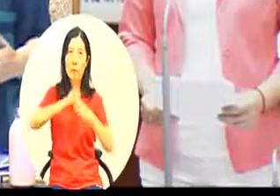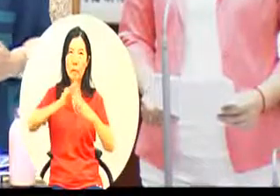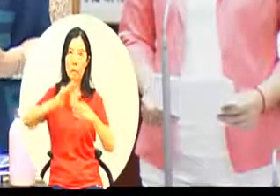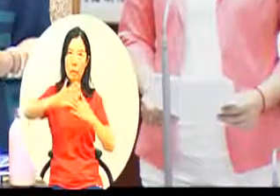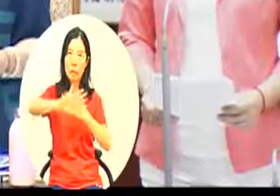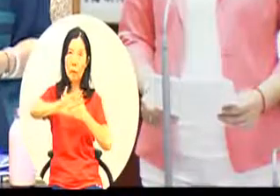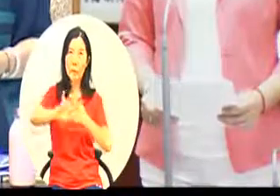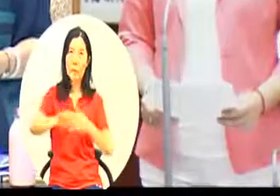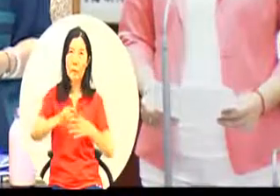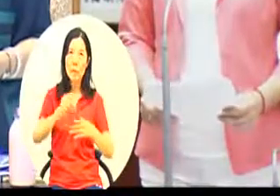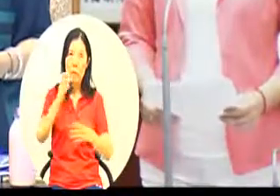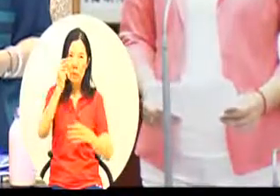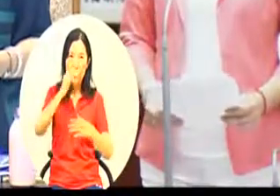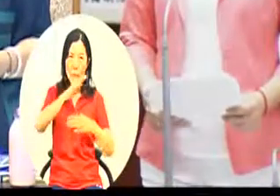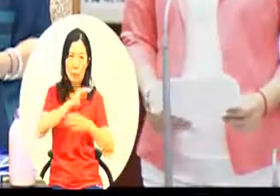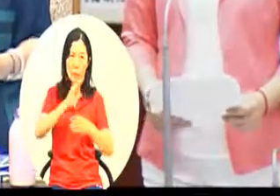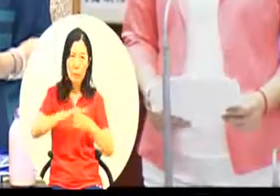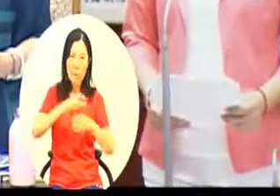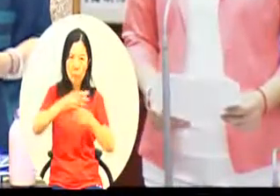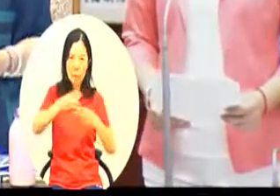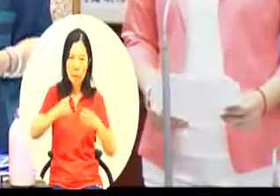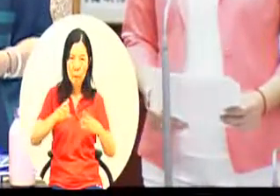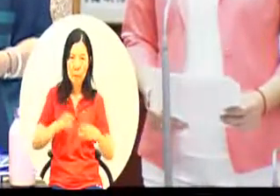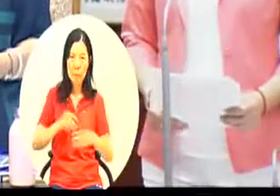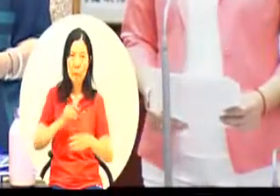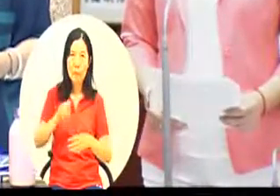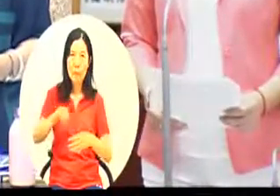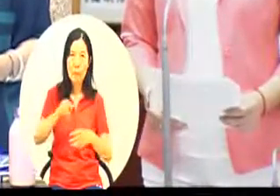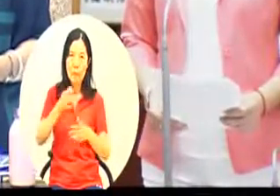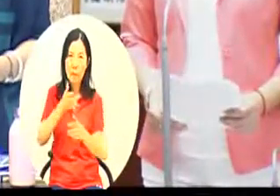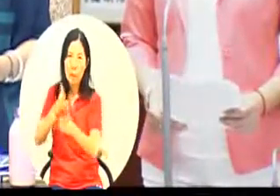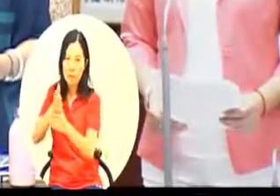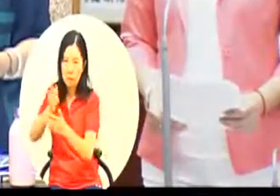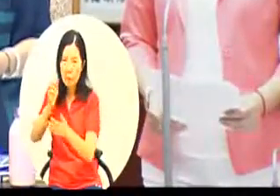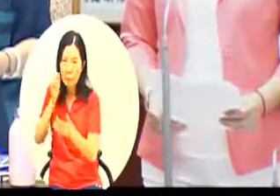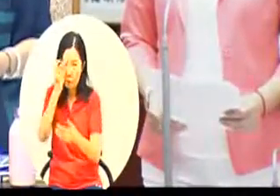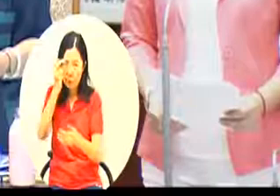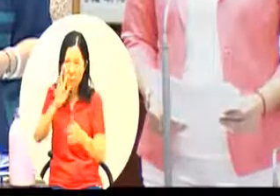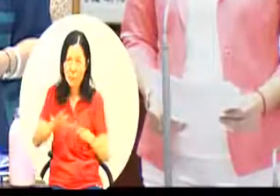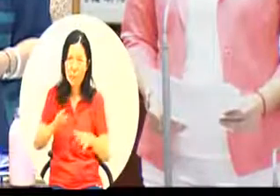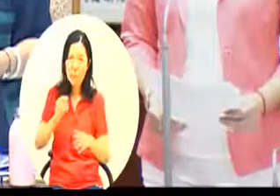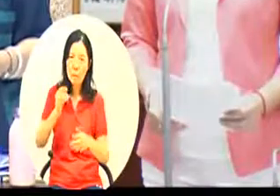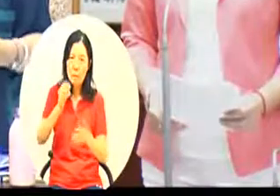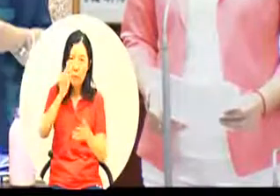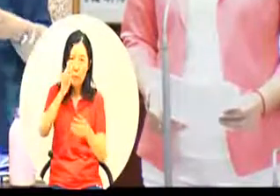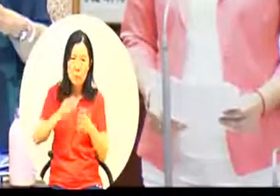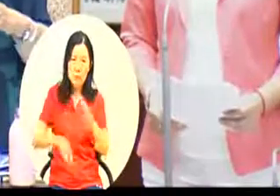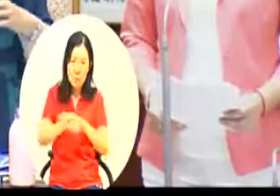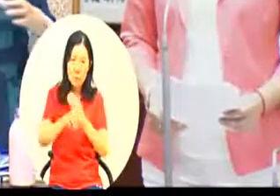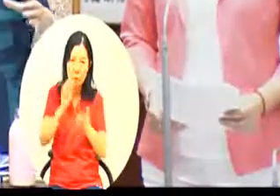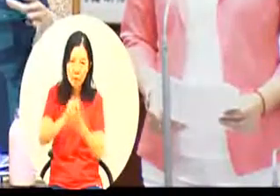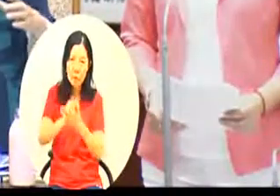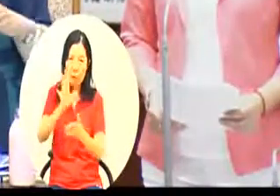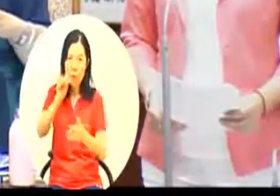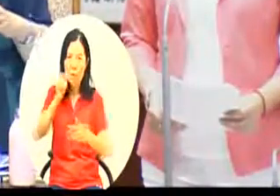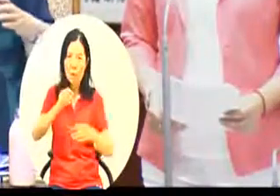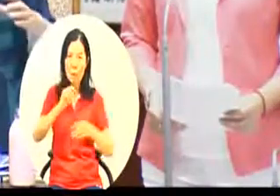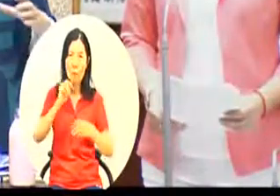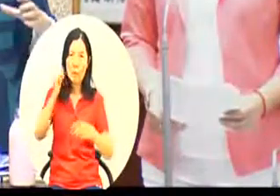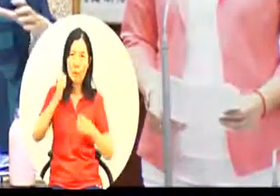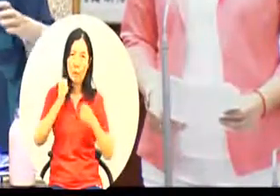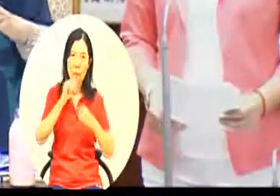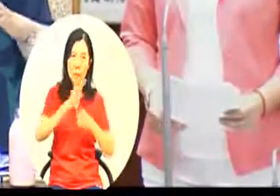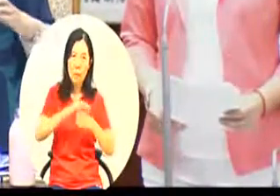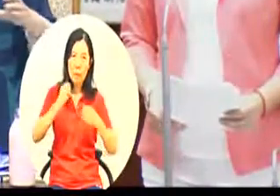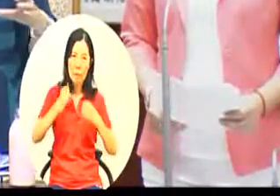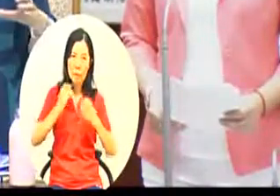面清查补习班的这些老师们，然后全部看他有没有过去的犯罪的记录以外呢，补习班都要公告他所